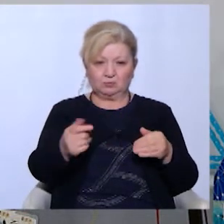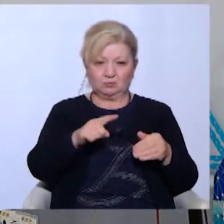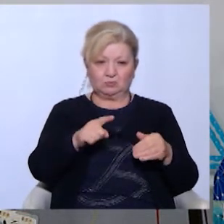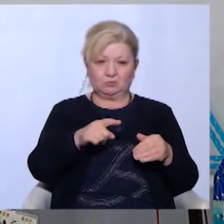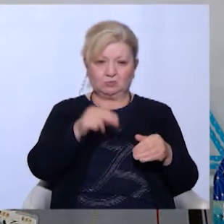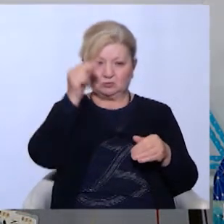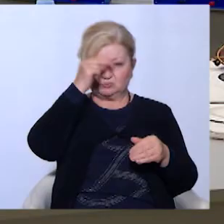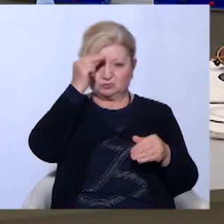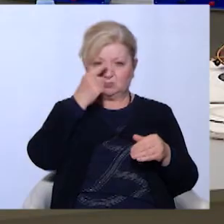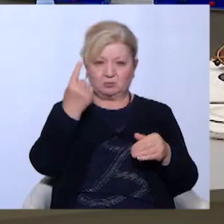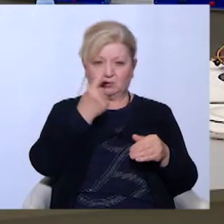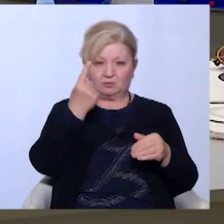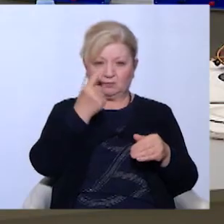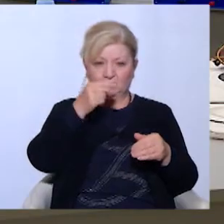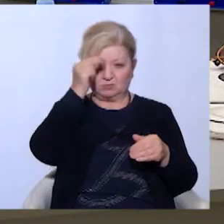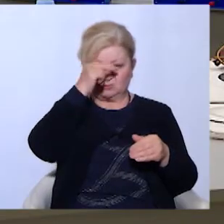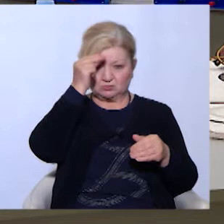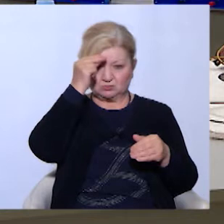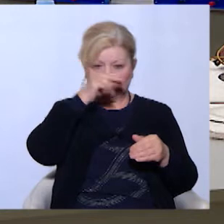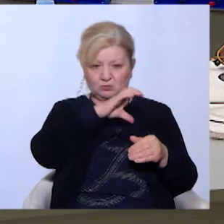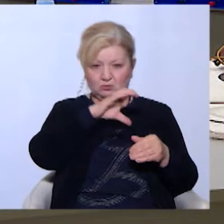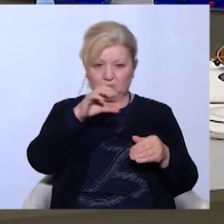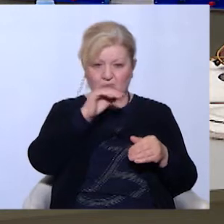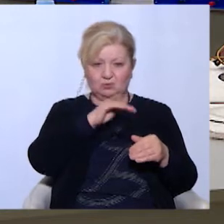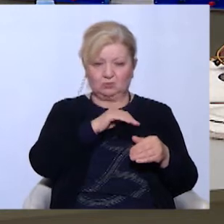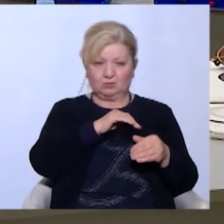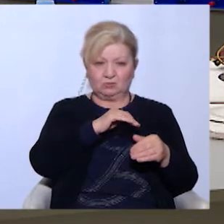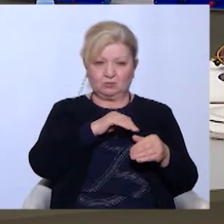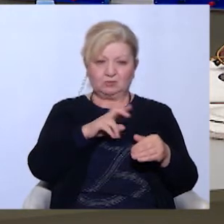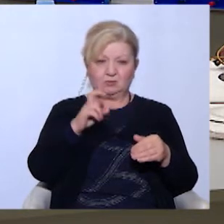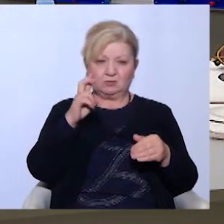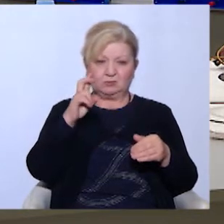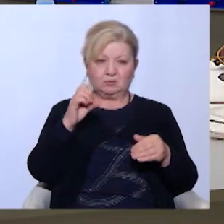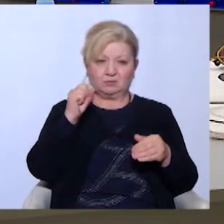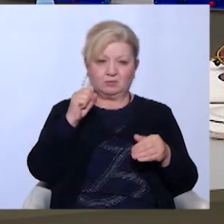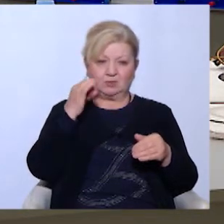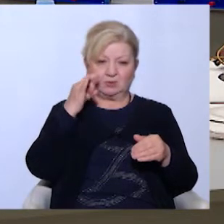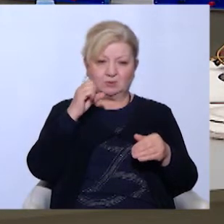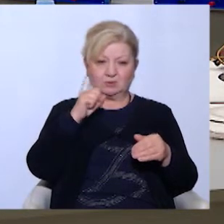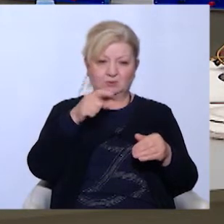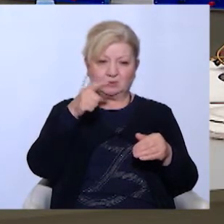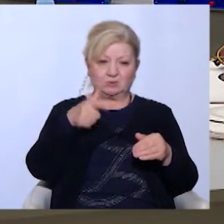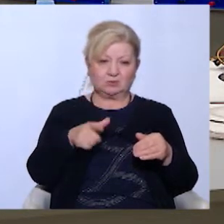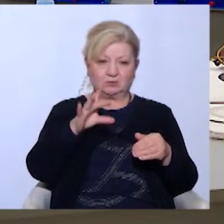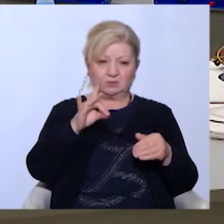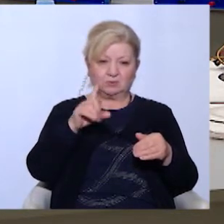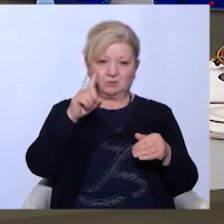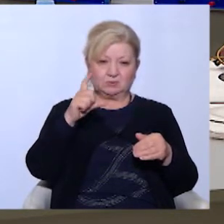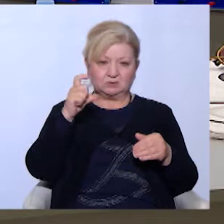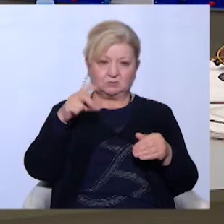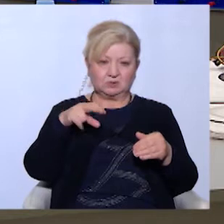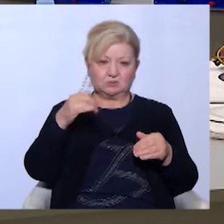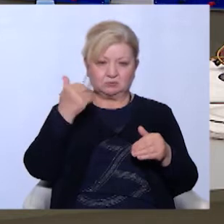არის საჯარო სკოლა, პირველი საჯარო სკოლის მოსწავლე ბაია გრძელიშვილი